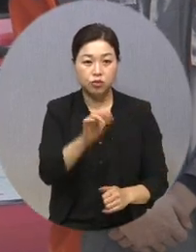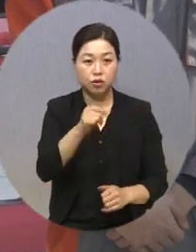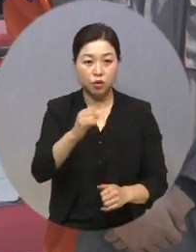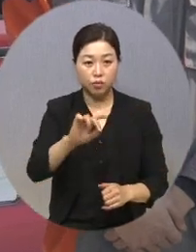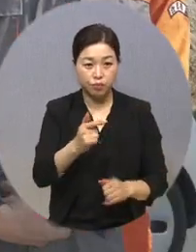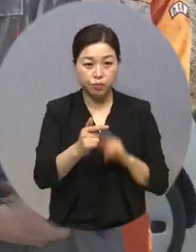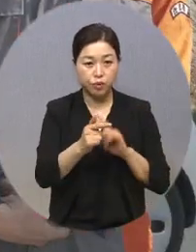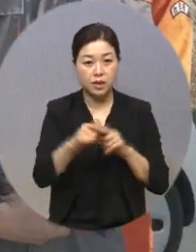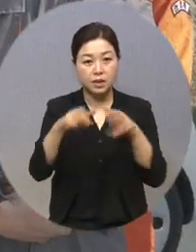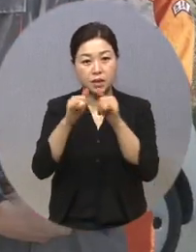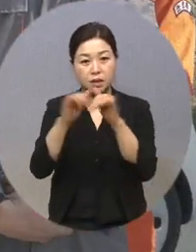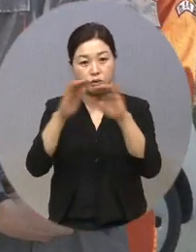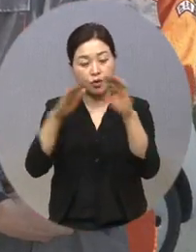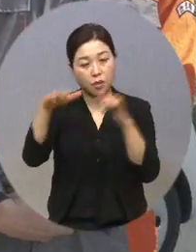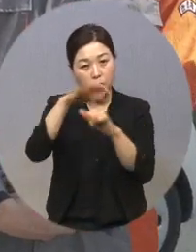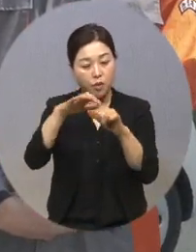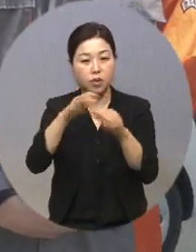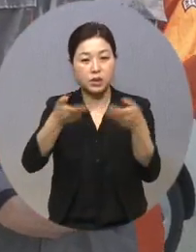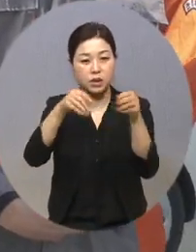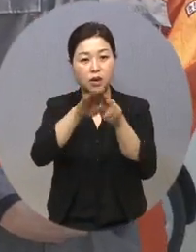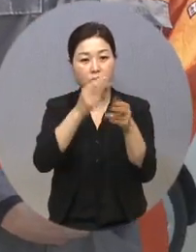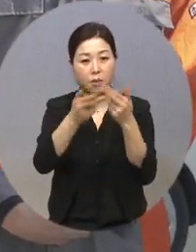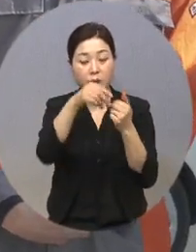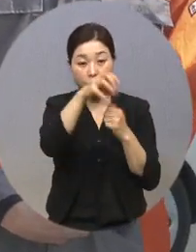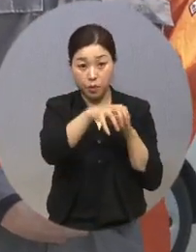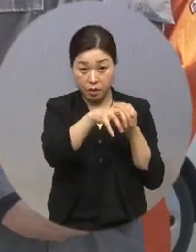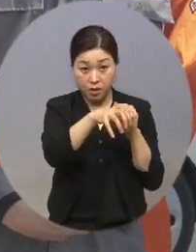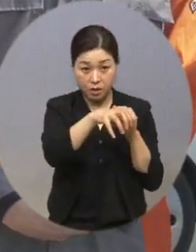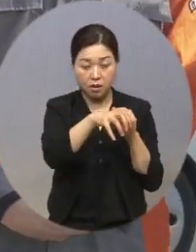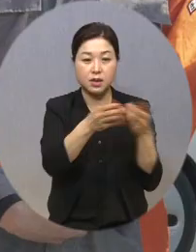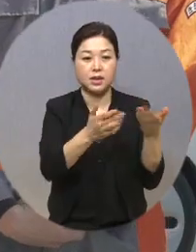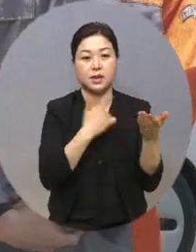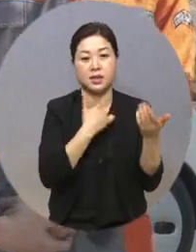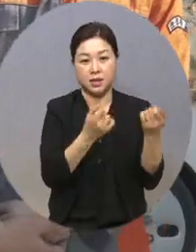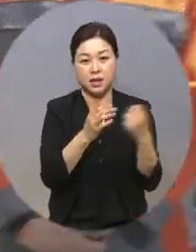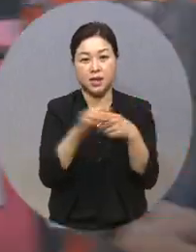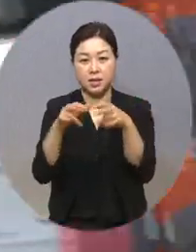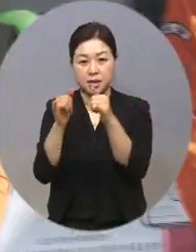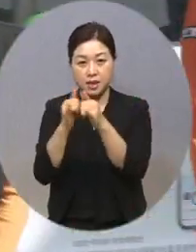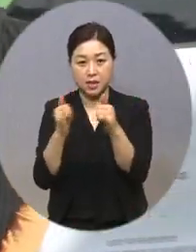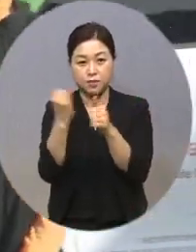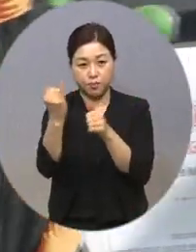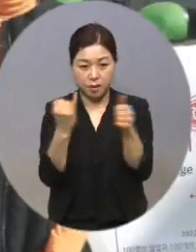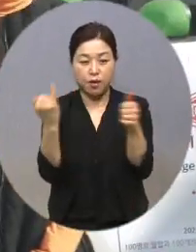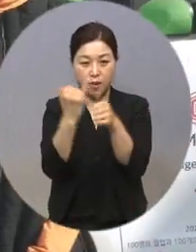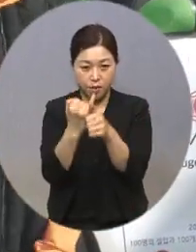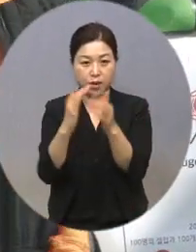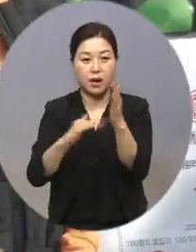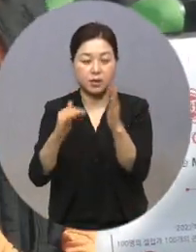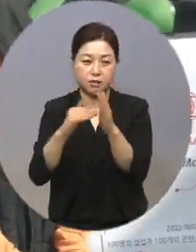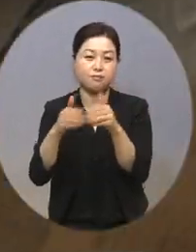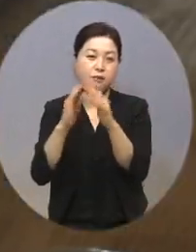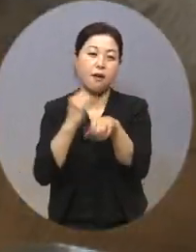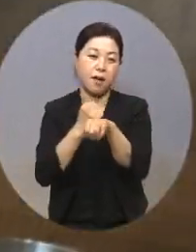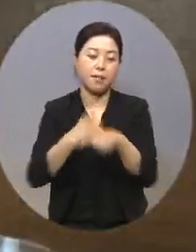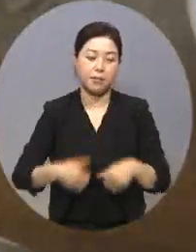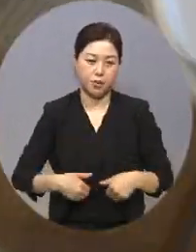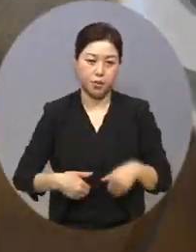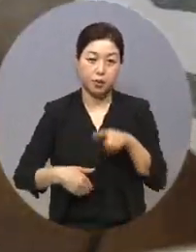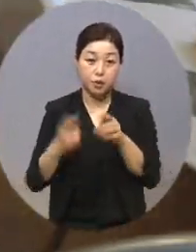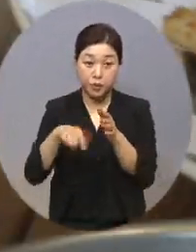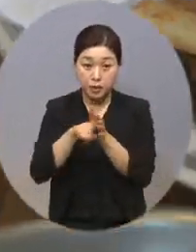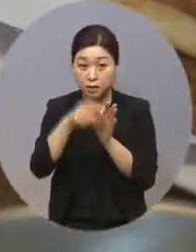회장이신데 그분이 이 장애인분들이 서로 남녀가 만나서 결혼해서 가정을 꾸리게 하는 게 소원인 거예요. 그러려면 뭔가 기술이 있어야 하잖아요. 그래서